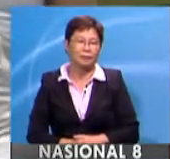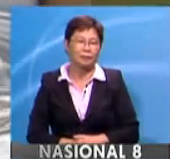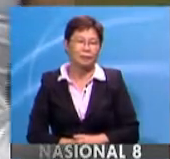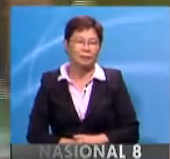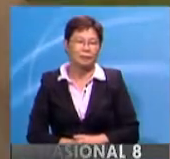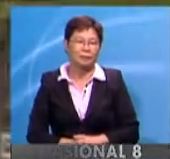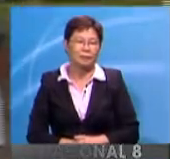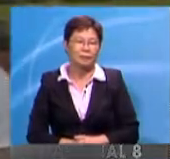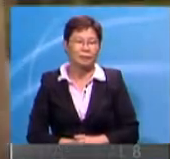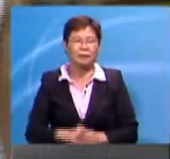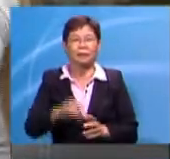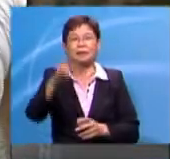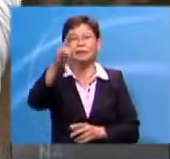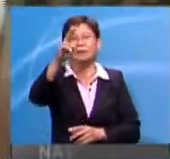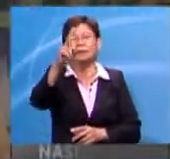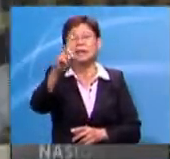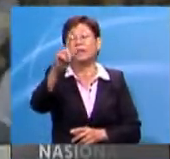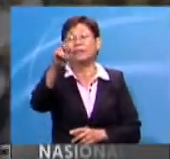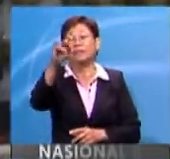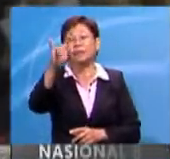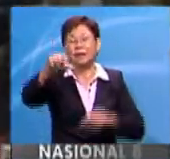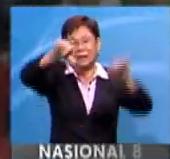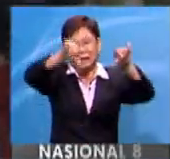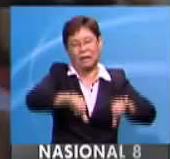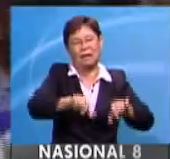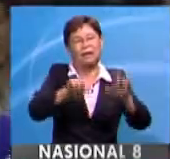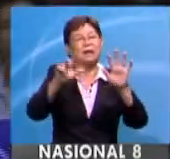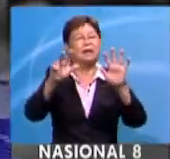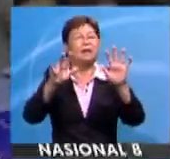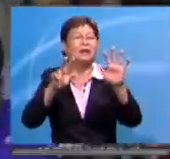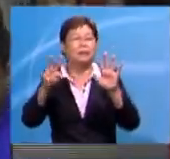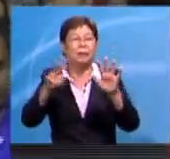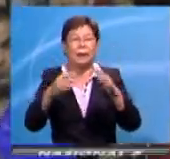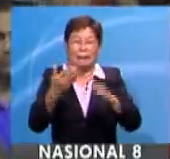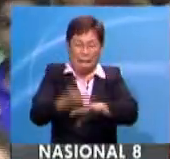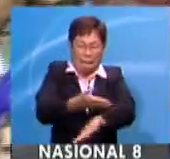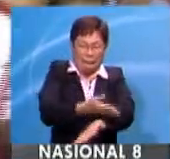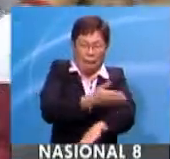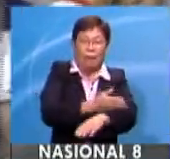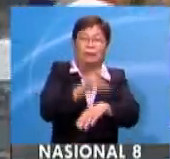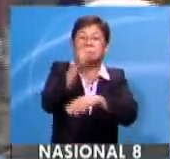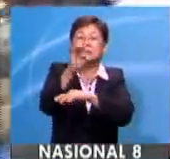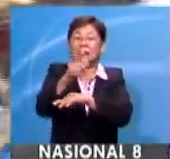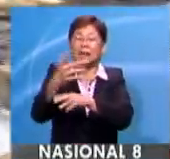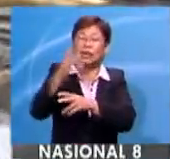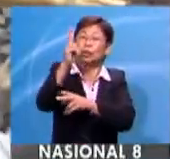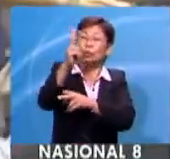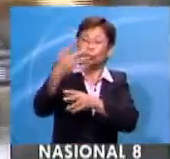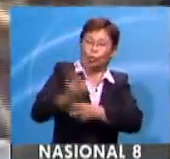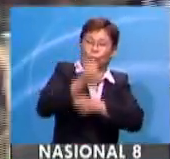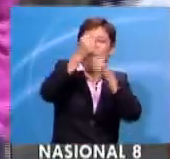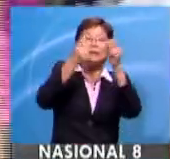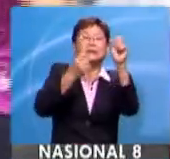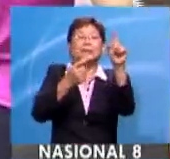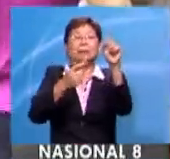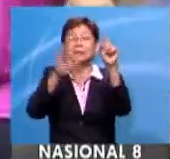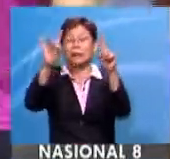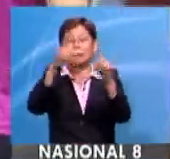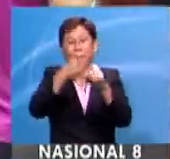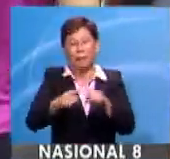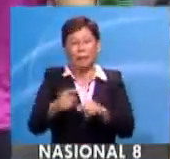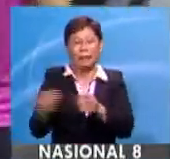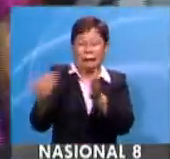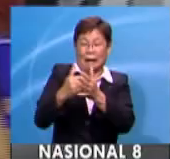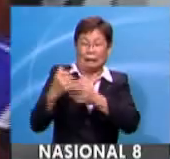2014 ni tewas 511 dalam set pertama bangkit memperbaiki permainan di set kedua untuk menang 118 namun ranim